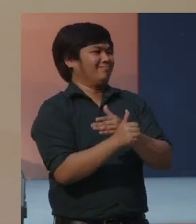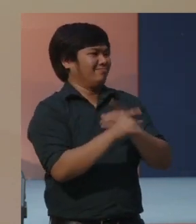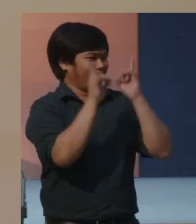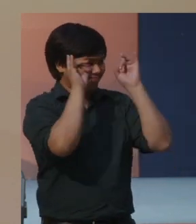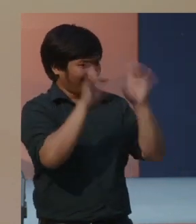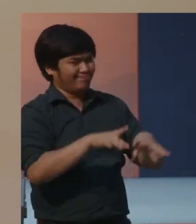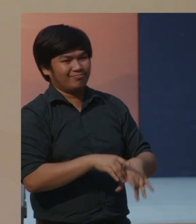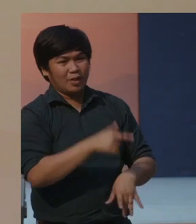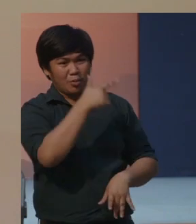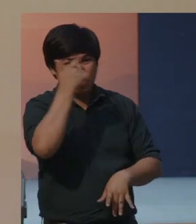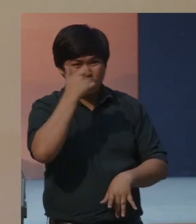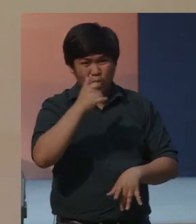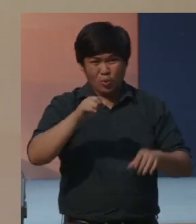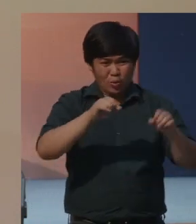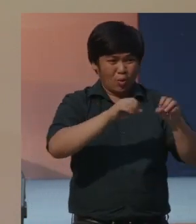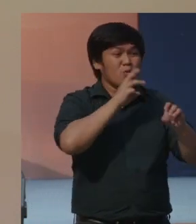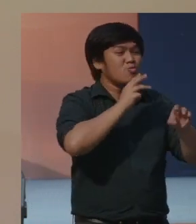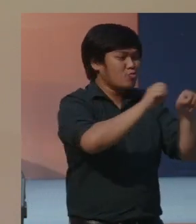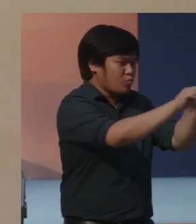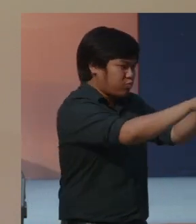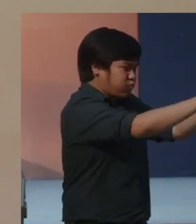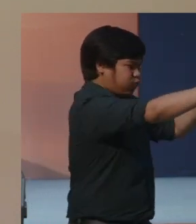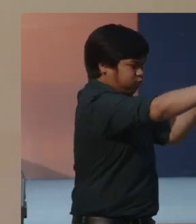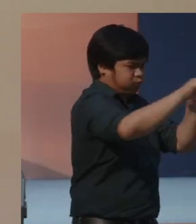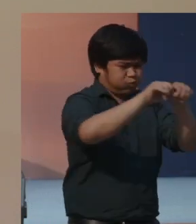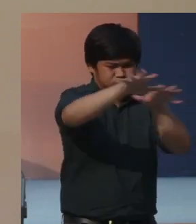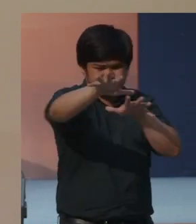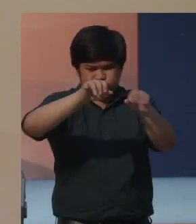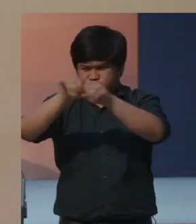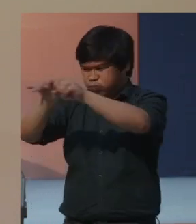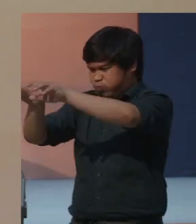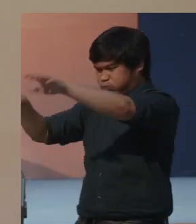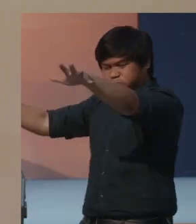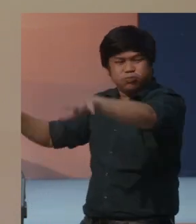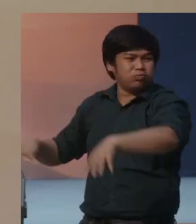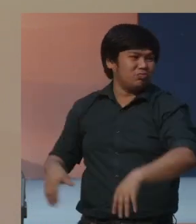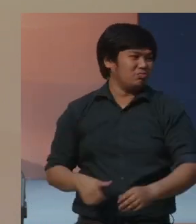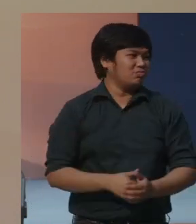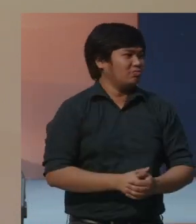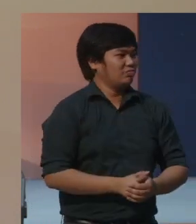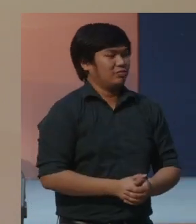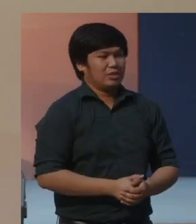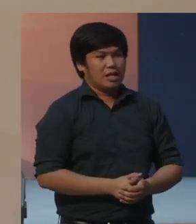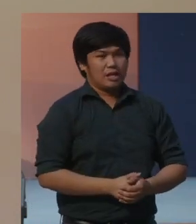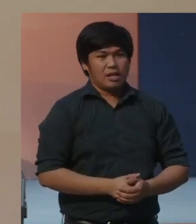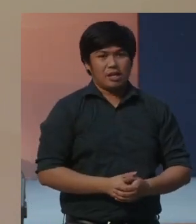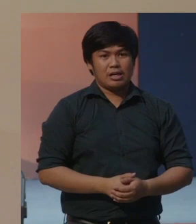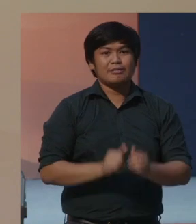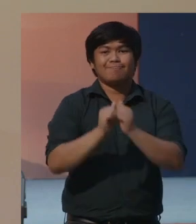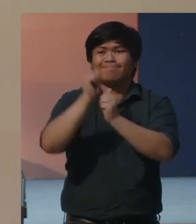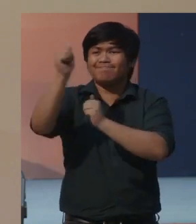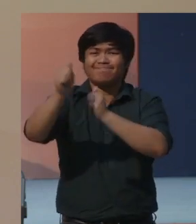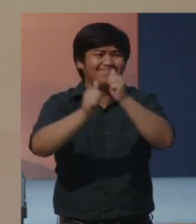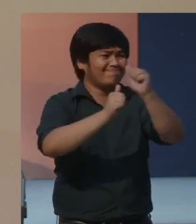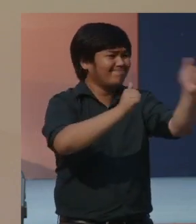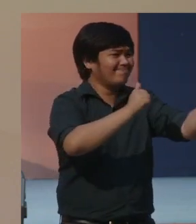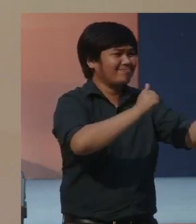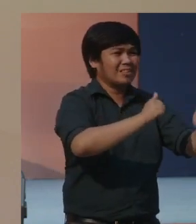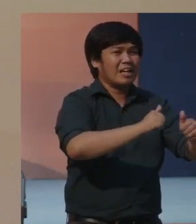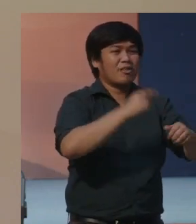pagtawid. Anong pang isang mirakulo? Ang paghinto ng tubig nito sa malayong lugar.